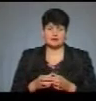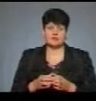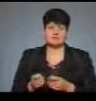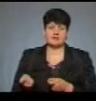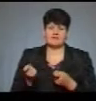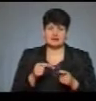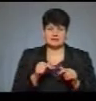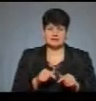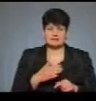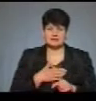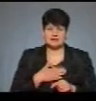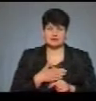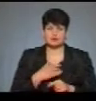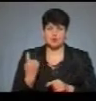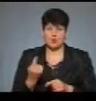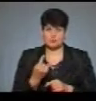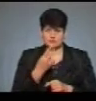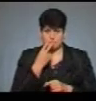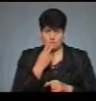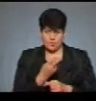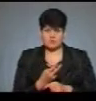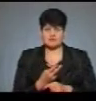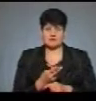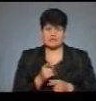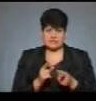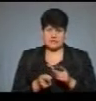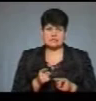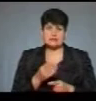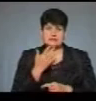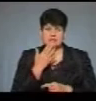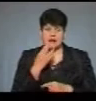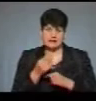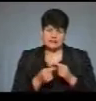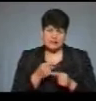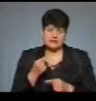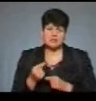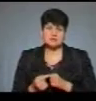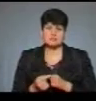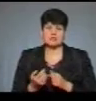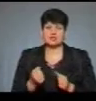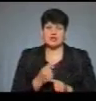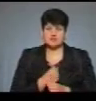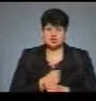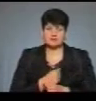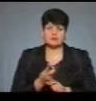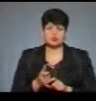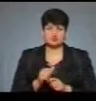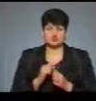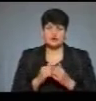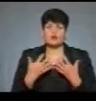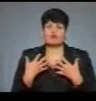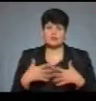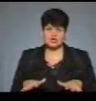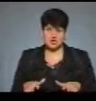з нашого і області, щоб вони показали дійсно ці національні традиції, звичаї, які, на жаль, ми дуже часто вже